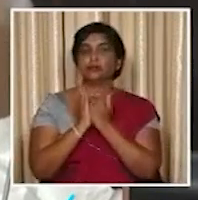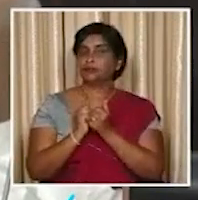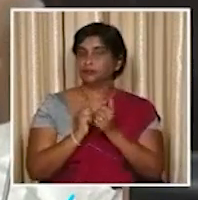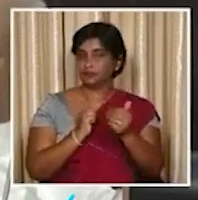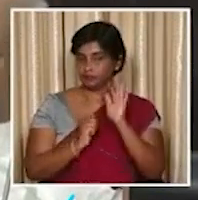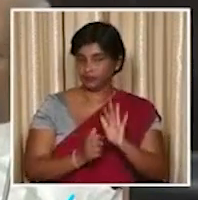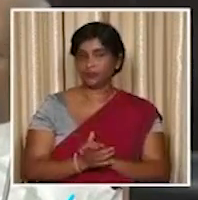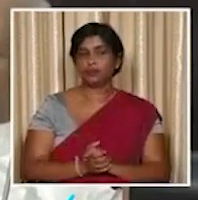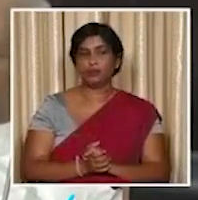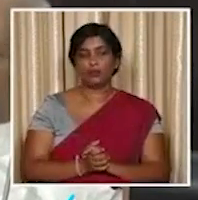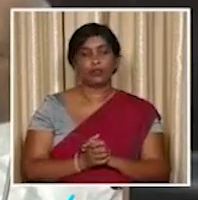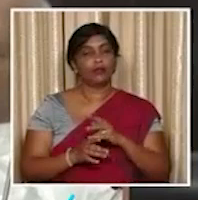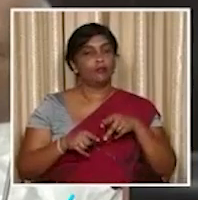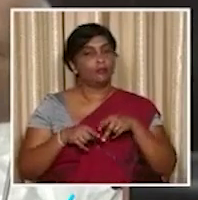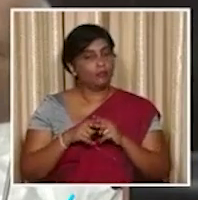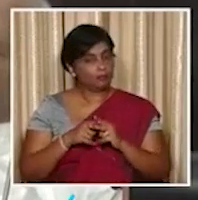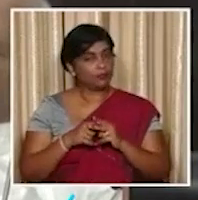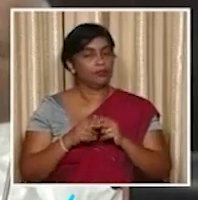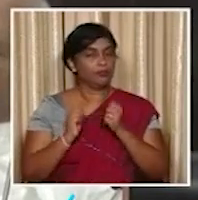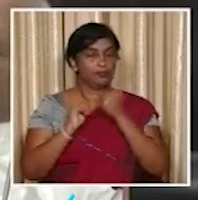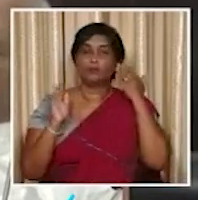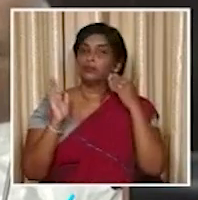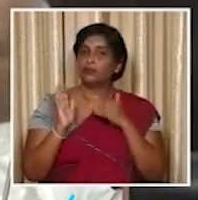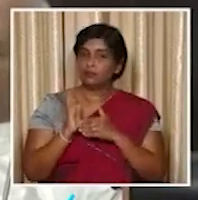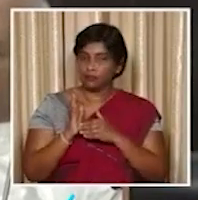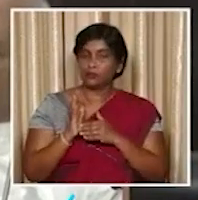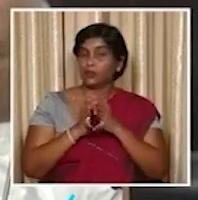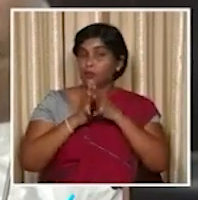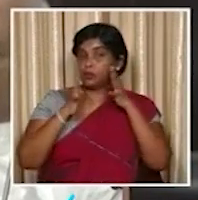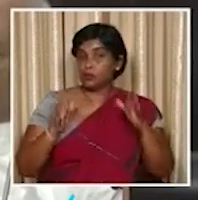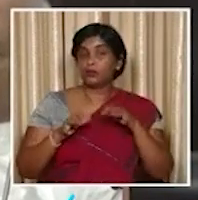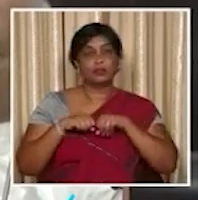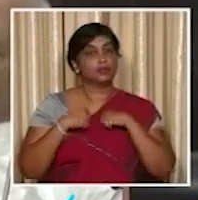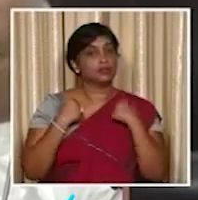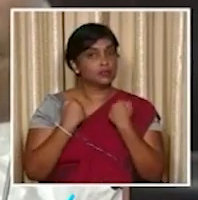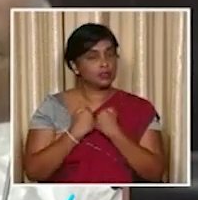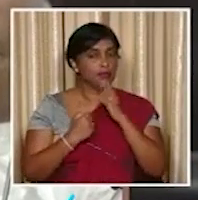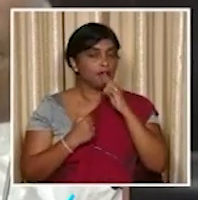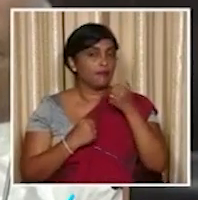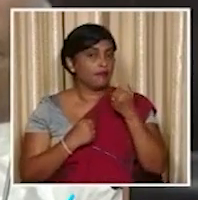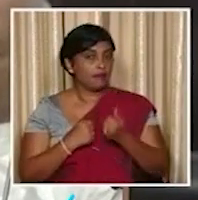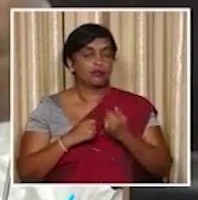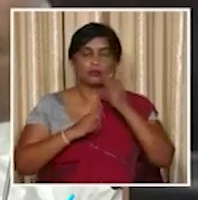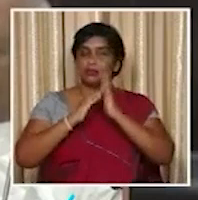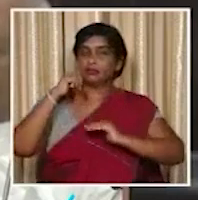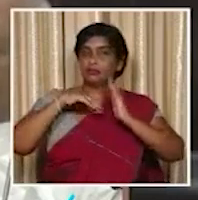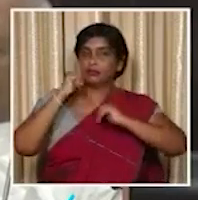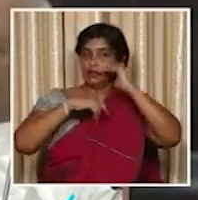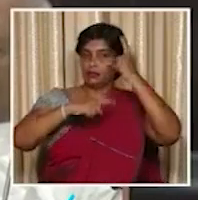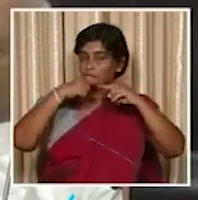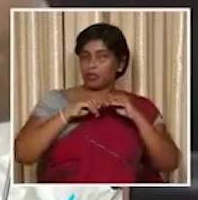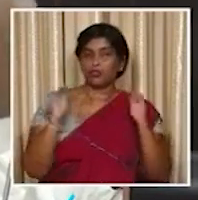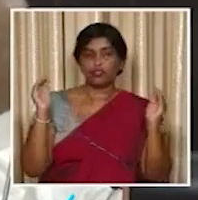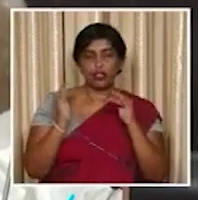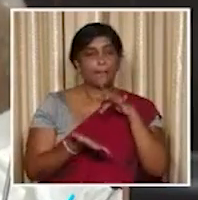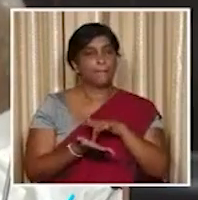ක්‍රියාත්මක කරනවා. කාර්මික ශාස්ත්‍රයේ විශාල සමාගම් වල අගය දාමයන් සමග සුළු හා මධ්‍යම